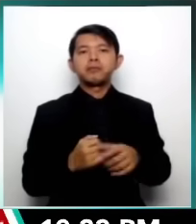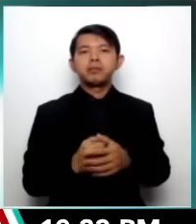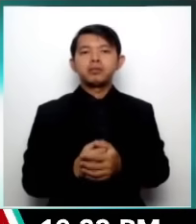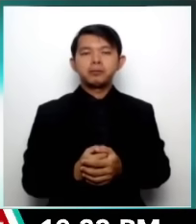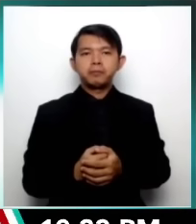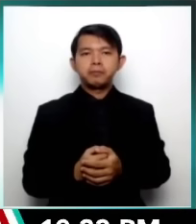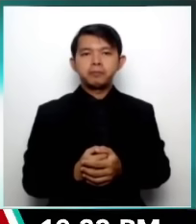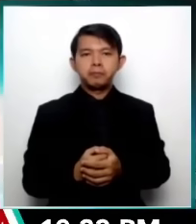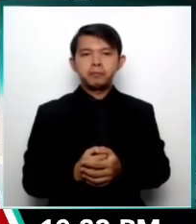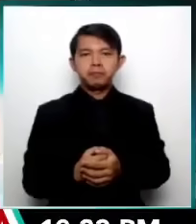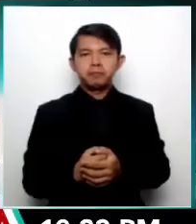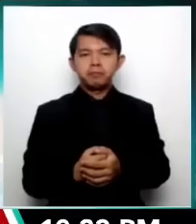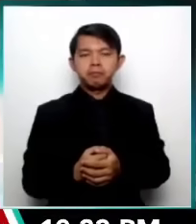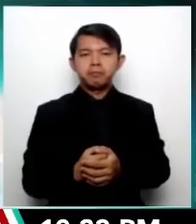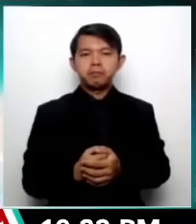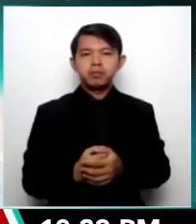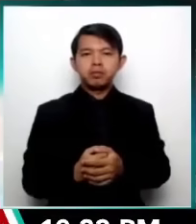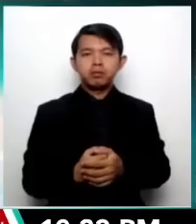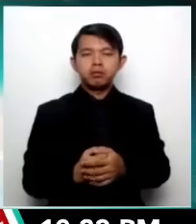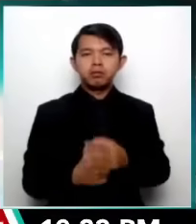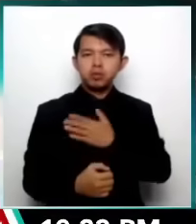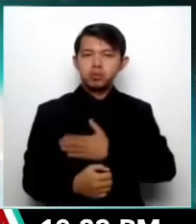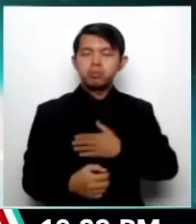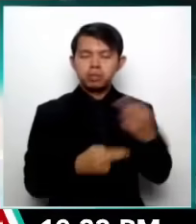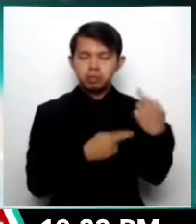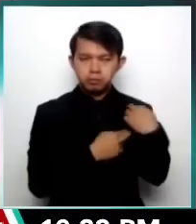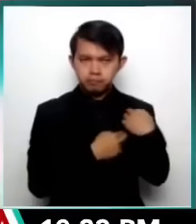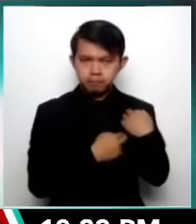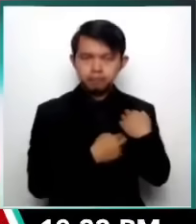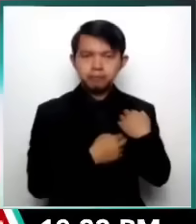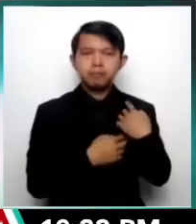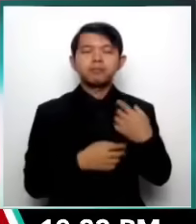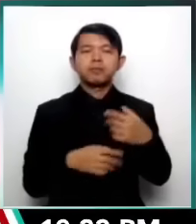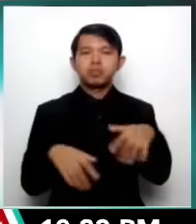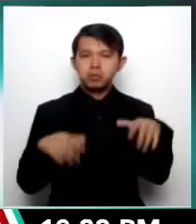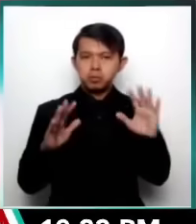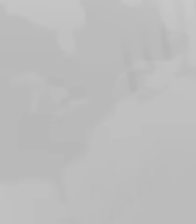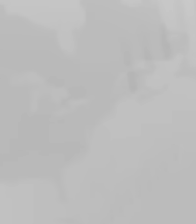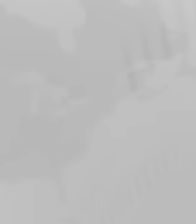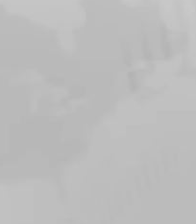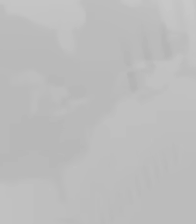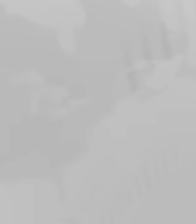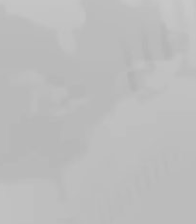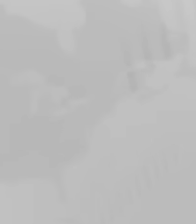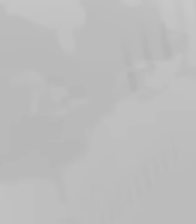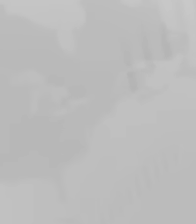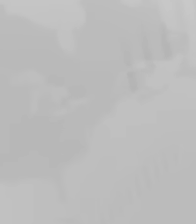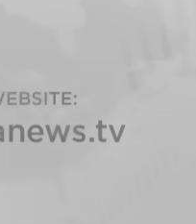po. Von Aquino, nagbabalita para sa GMA Integrated News.